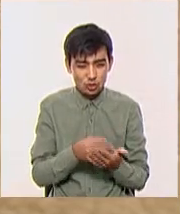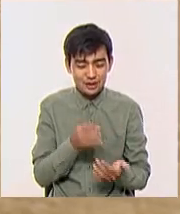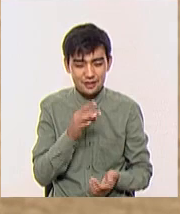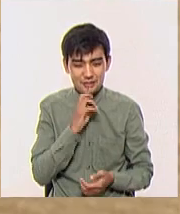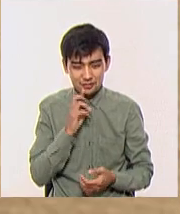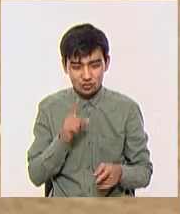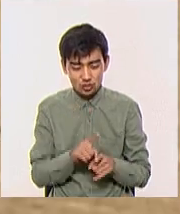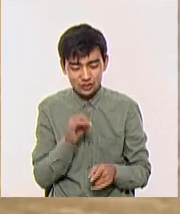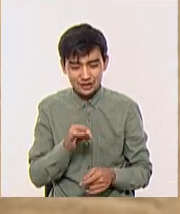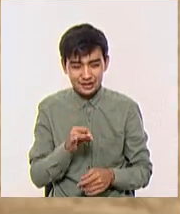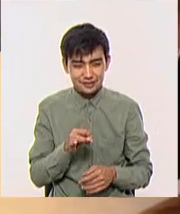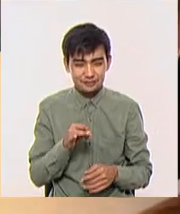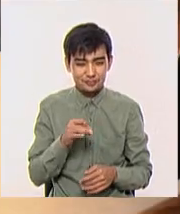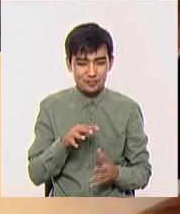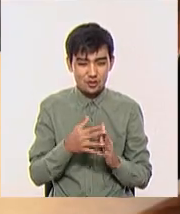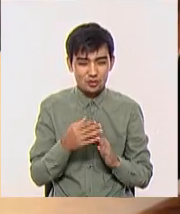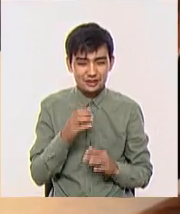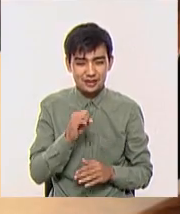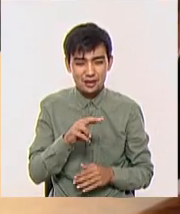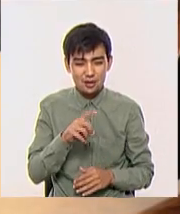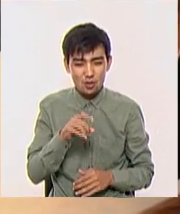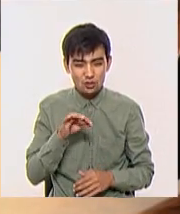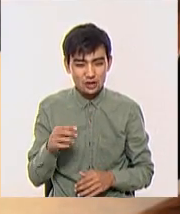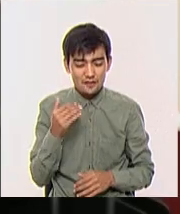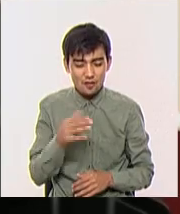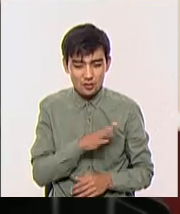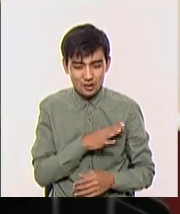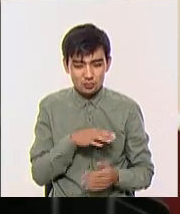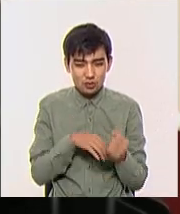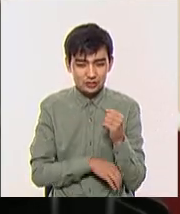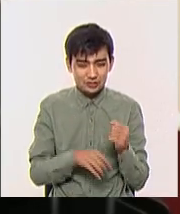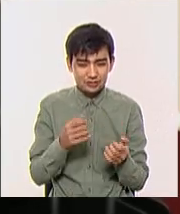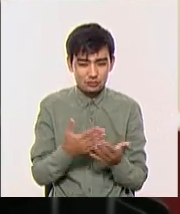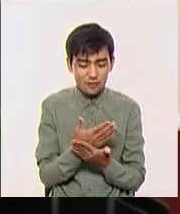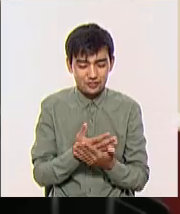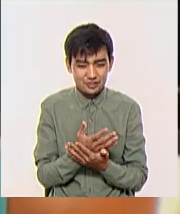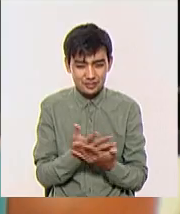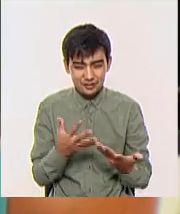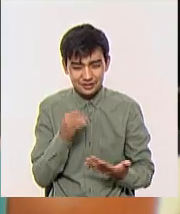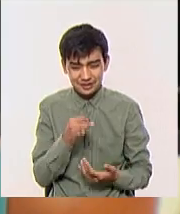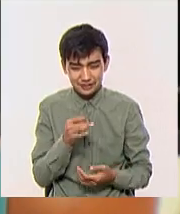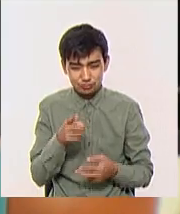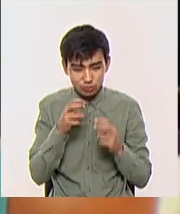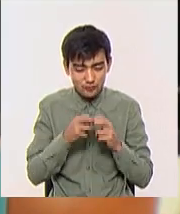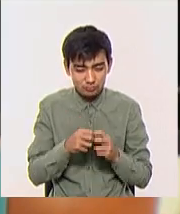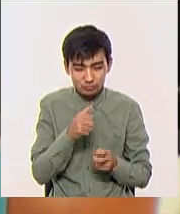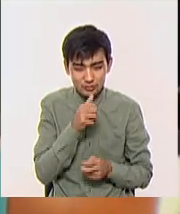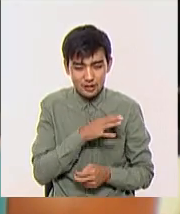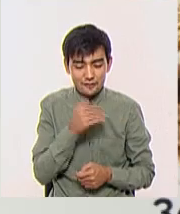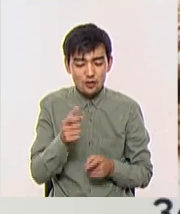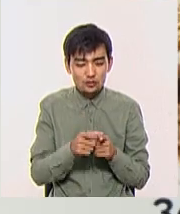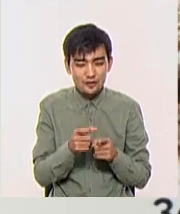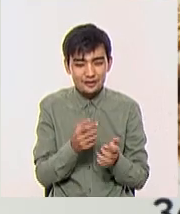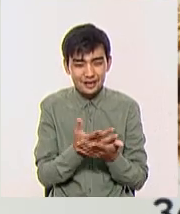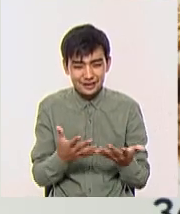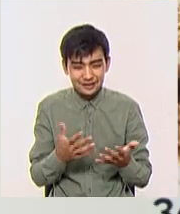По мнению главы Минсельхоза, не последнюю роль в ценообразовании сыграли средства массовой информации и прогнозы аналитиков. По его словам,